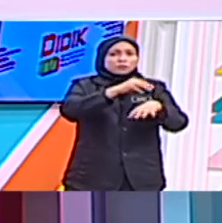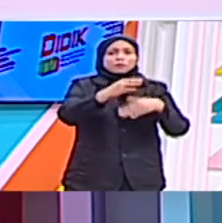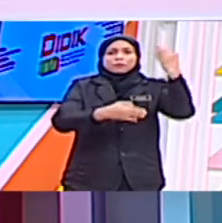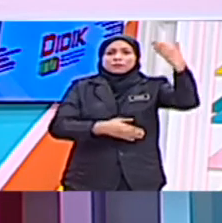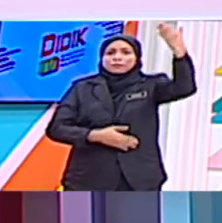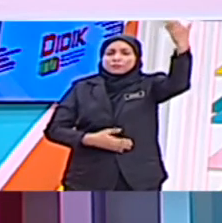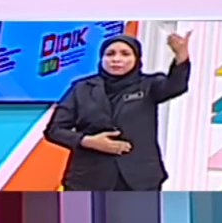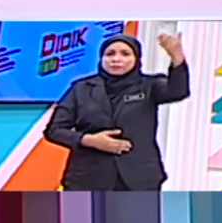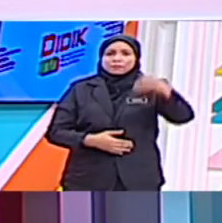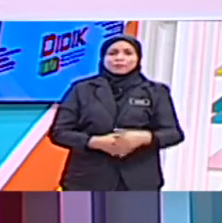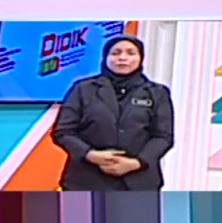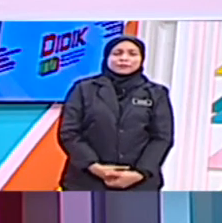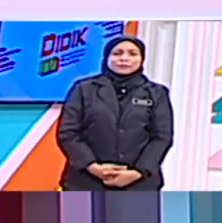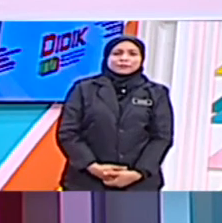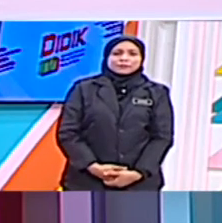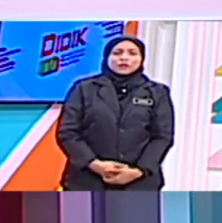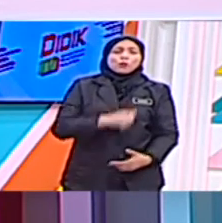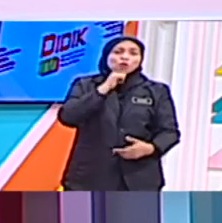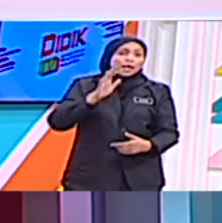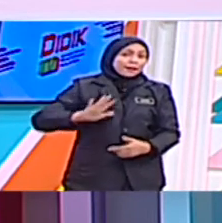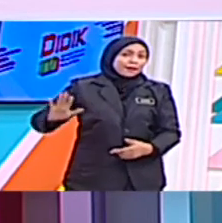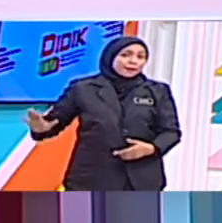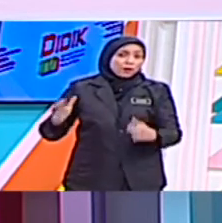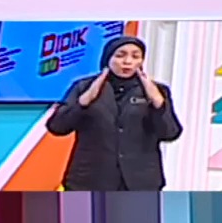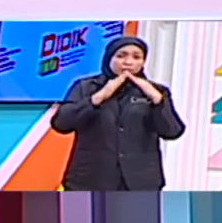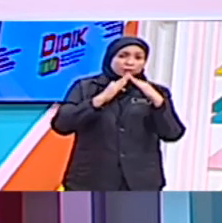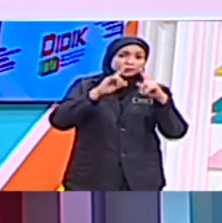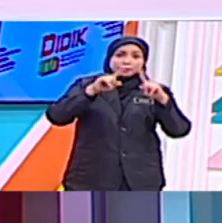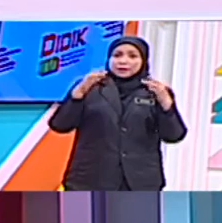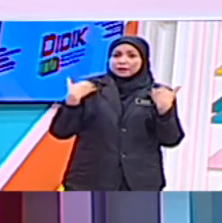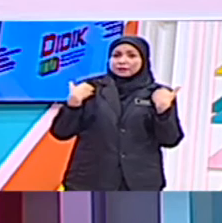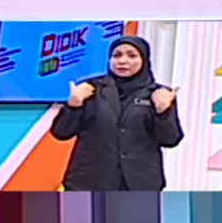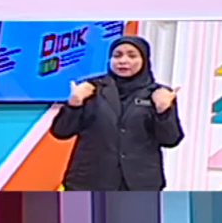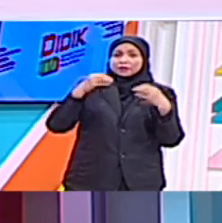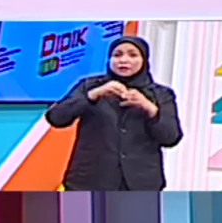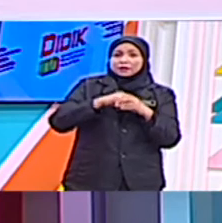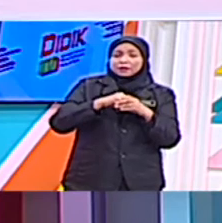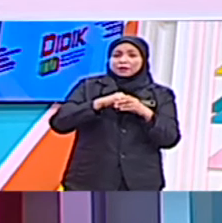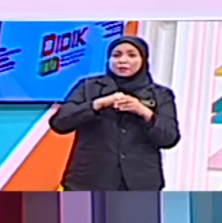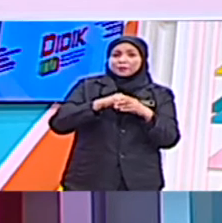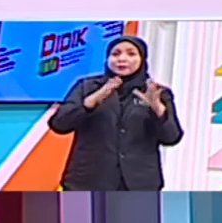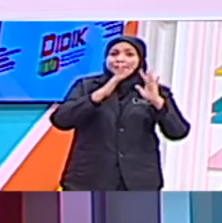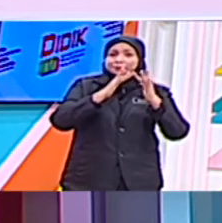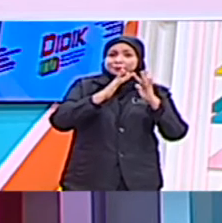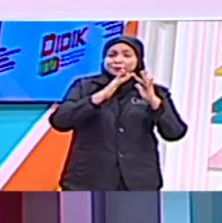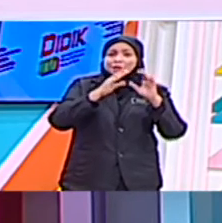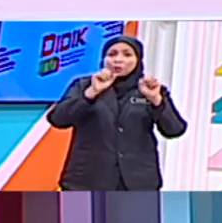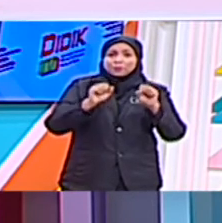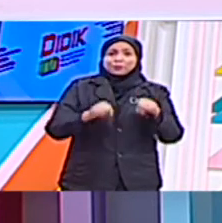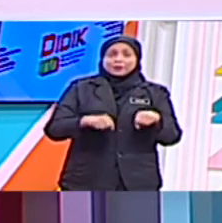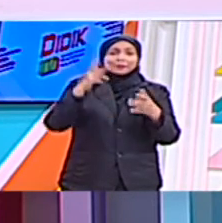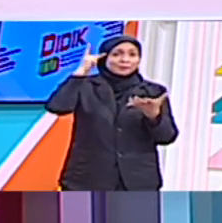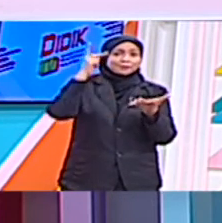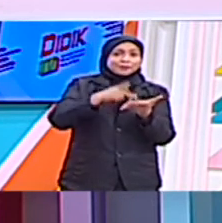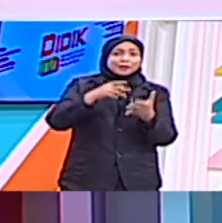ni, sebab sekarang ni adik kita bukan sahaja ada adik-adik kat rumah, kita juga ada adik-adik di dalam talian. Jom kita berkenalan dengan mereka, boleh